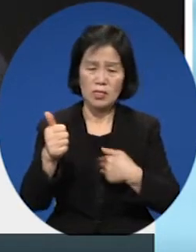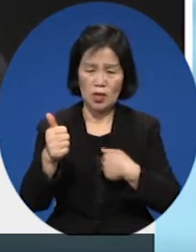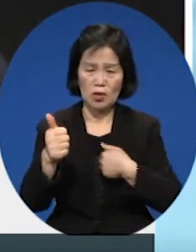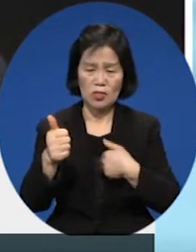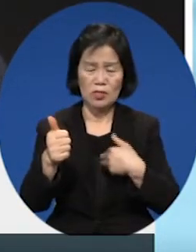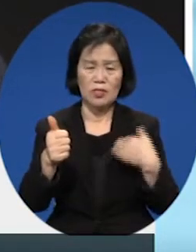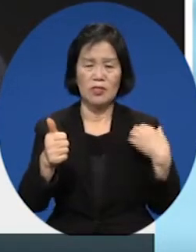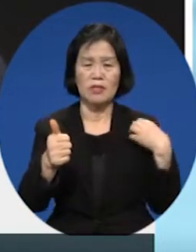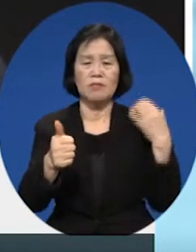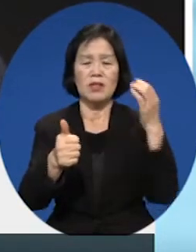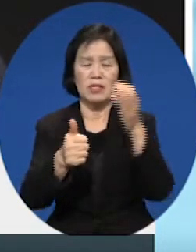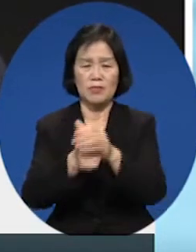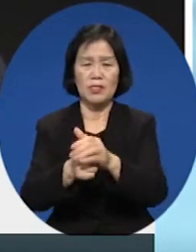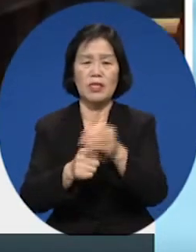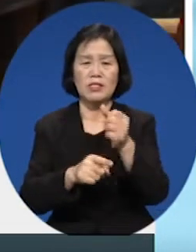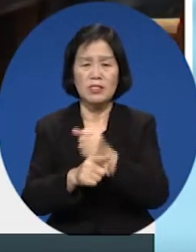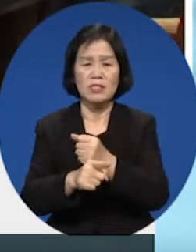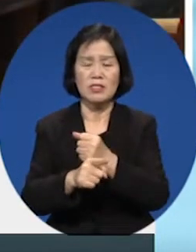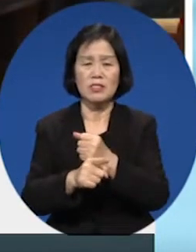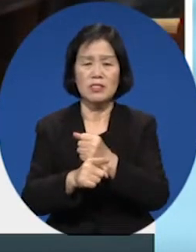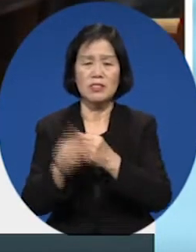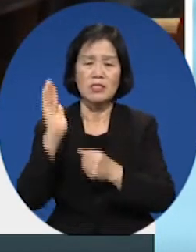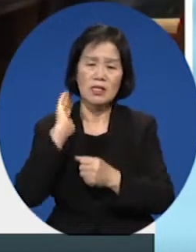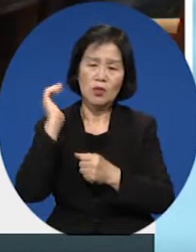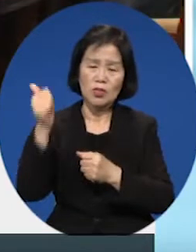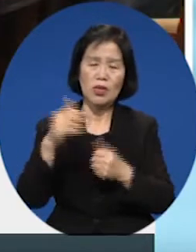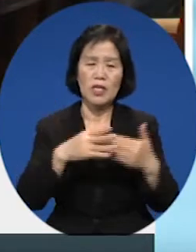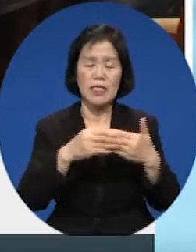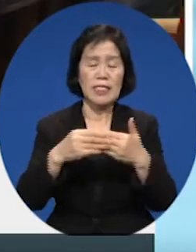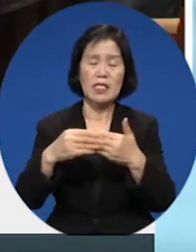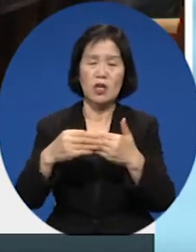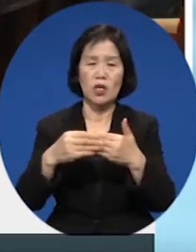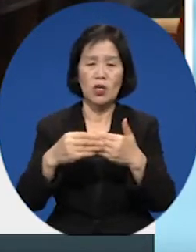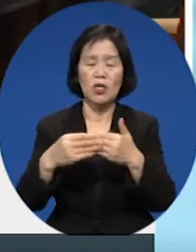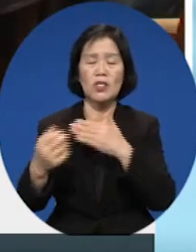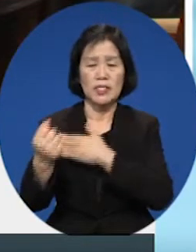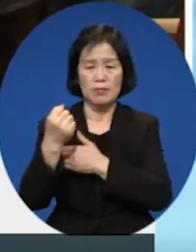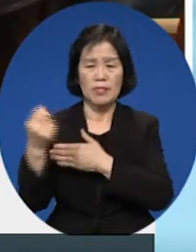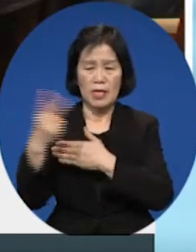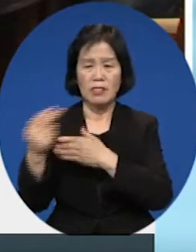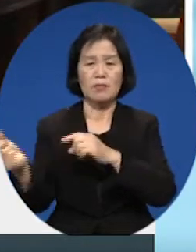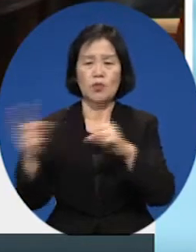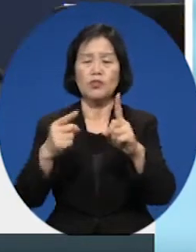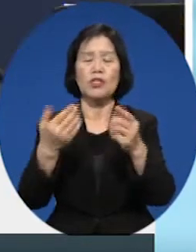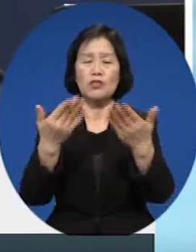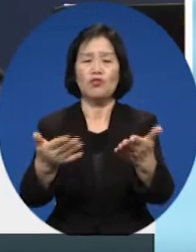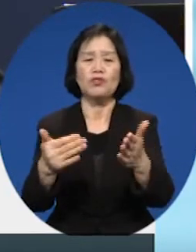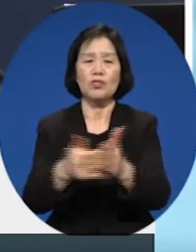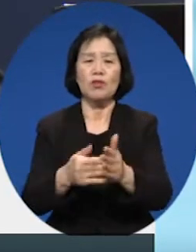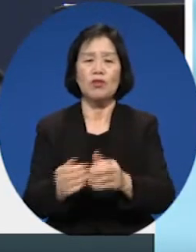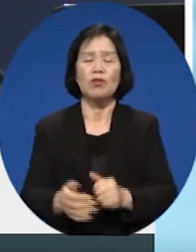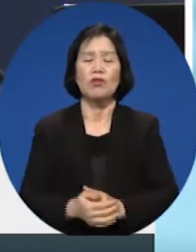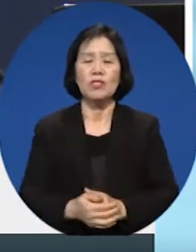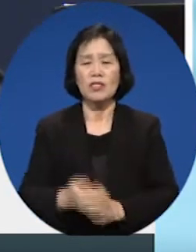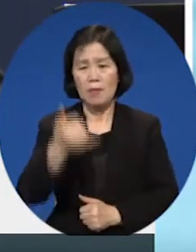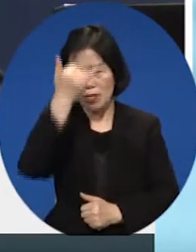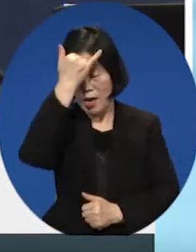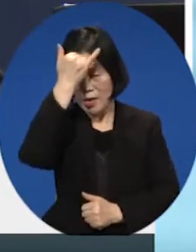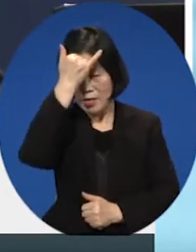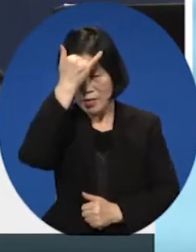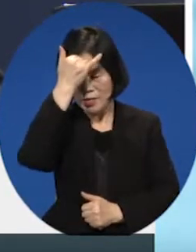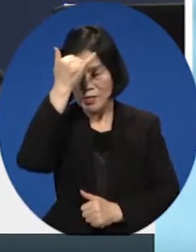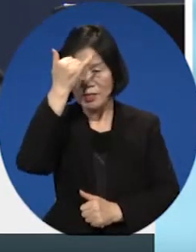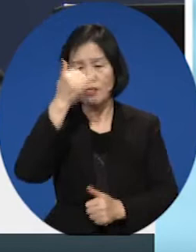맡기겠습니다 이런 뜻은 대통령의 리더십을 다시 3 우주 세워 주는 의미가 있다 그런 면에서 최소한의 어떤 예의를 표하는